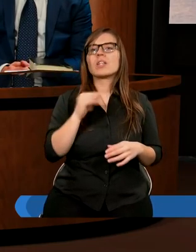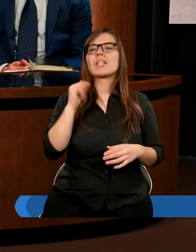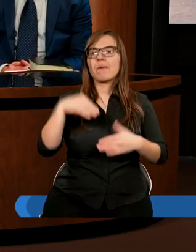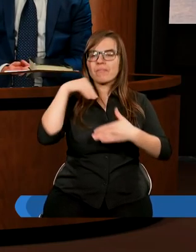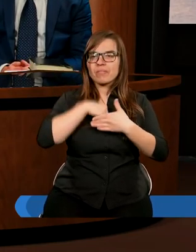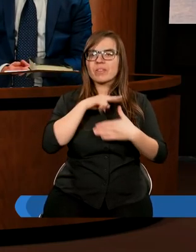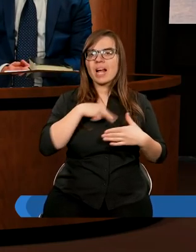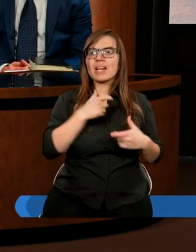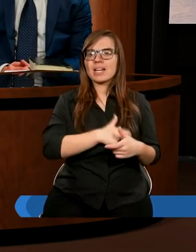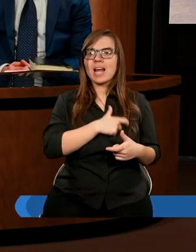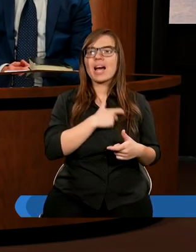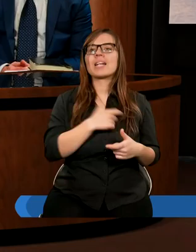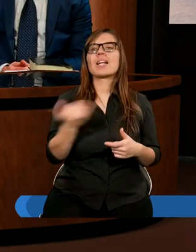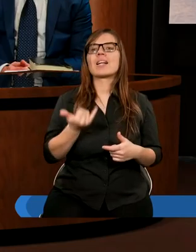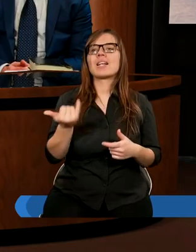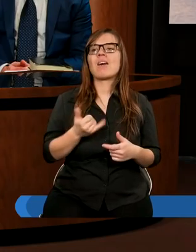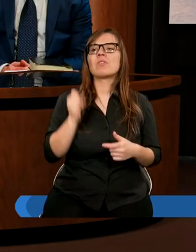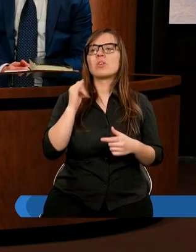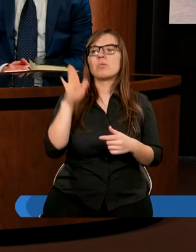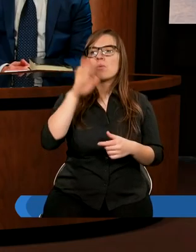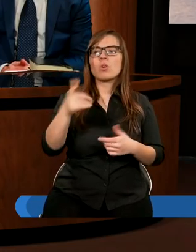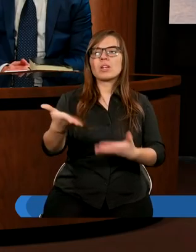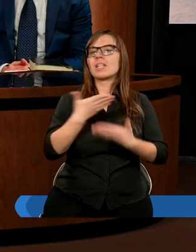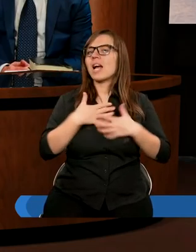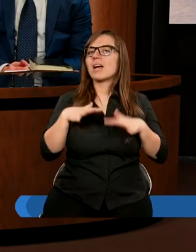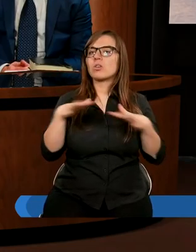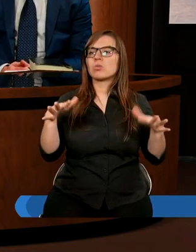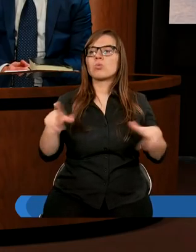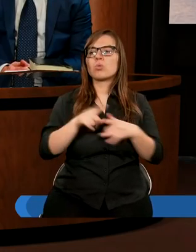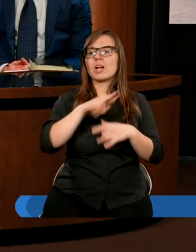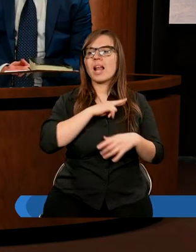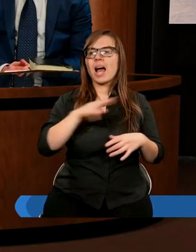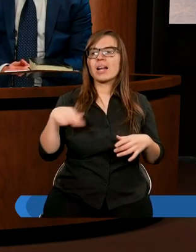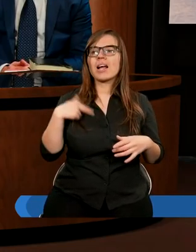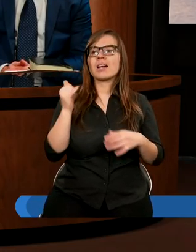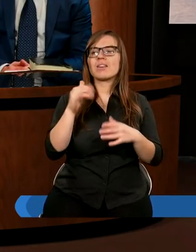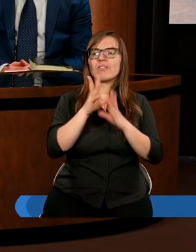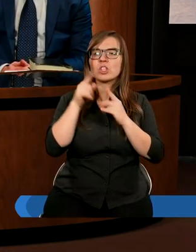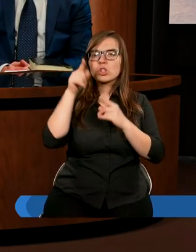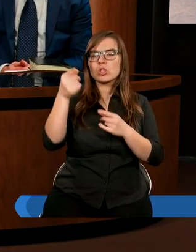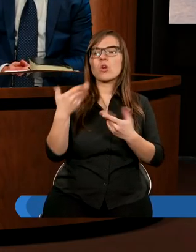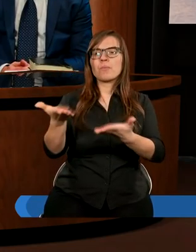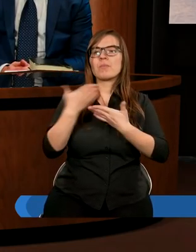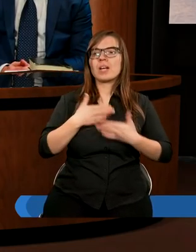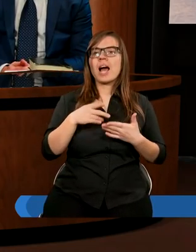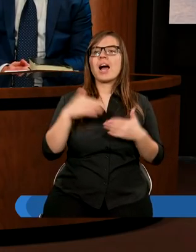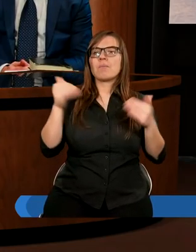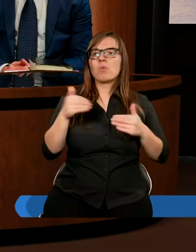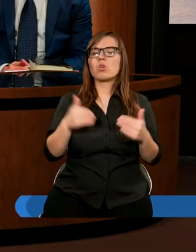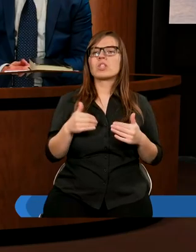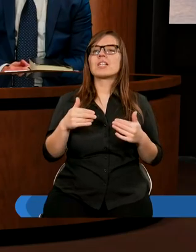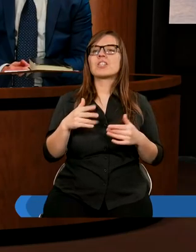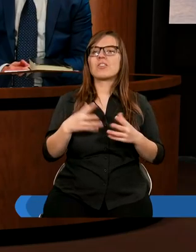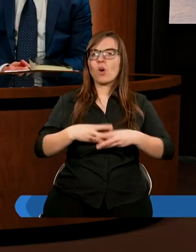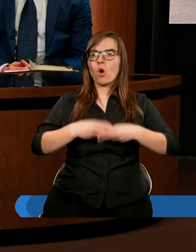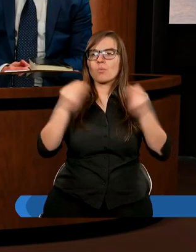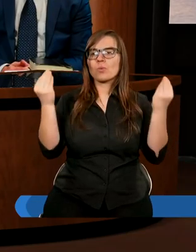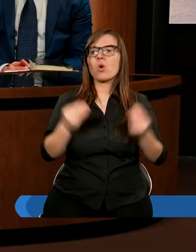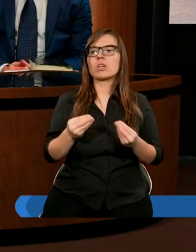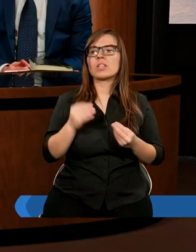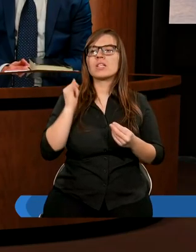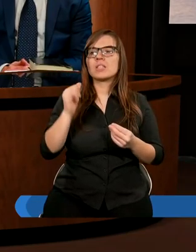naszym nauczycielem, Panie, za to, że oddałeś tak dużo dla nas, oddałeś wszystko, Panie, abyśmy mogli być zbawieni.